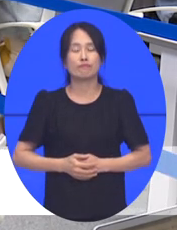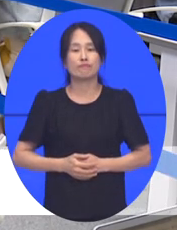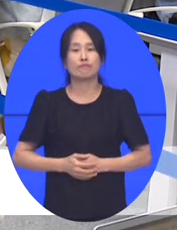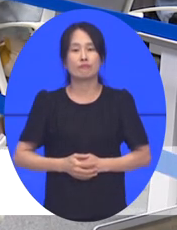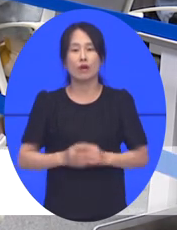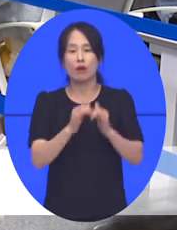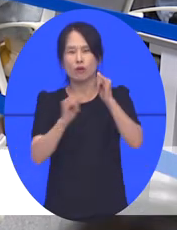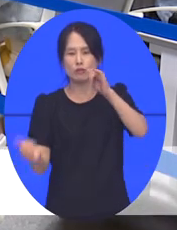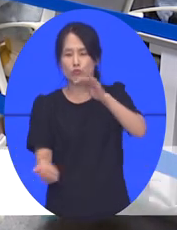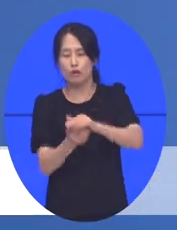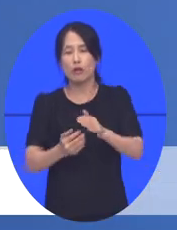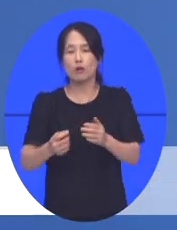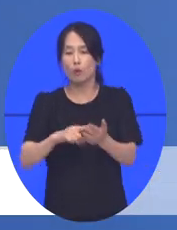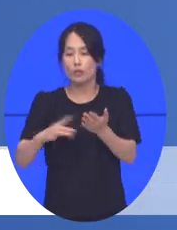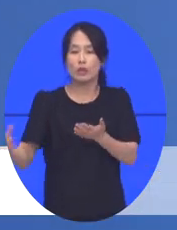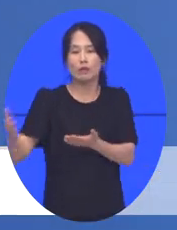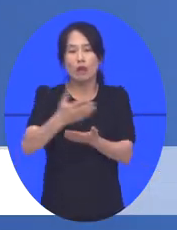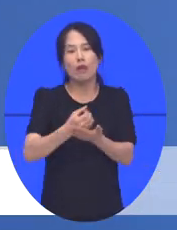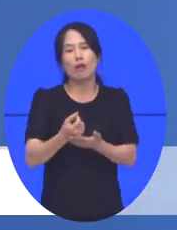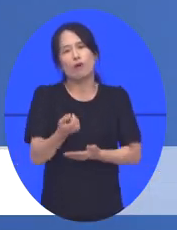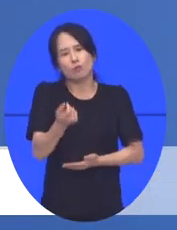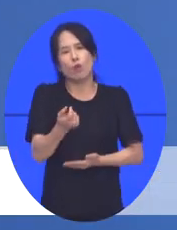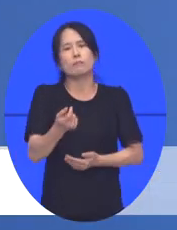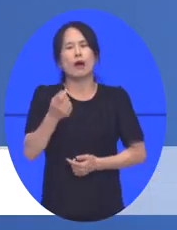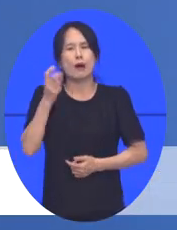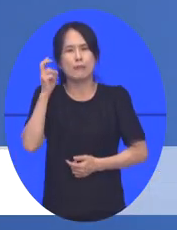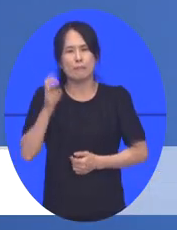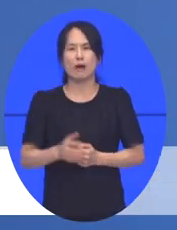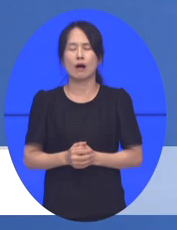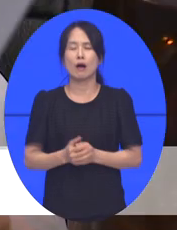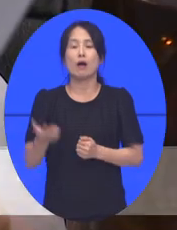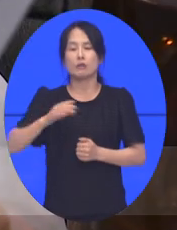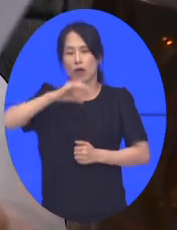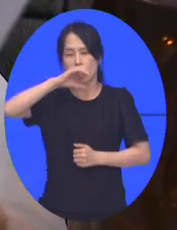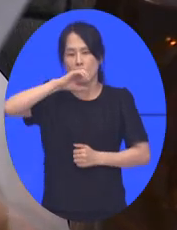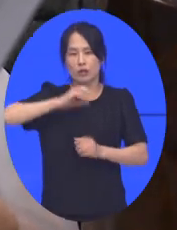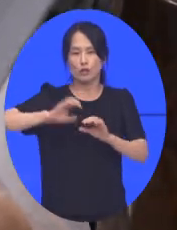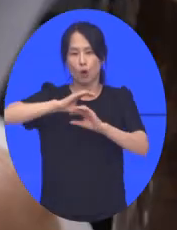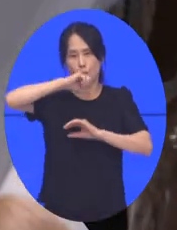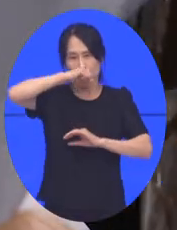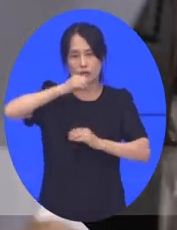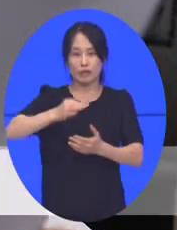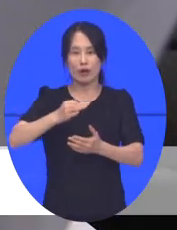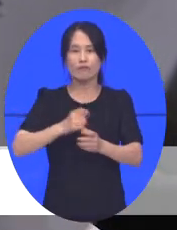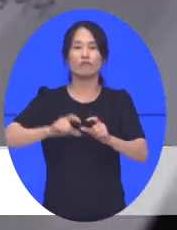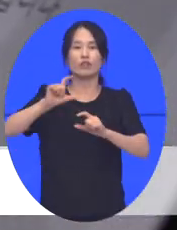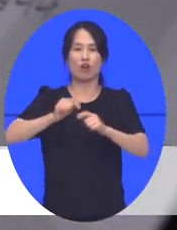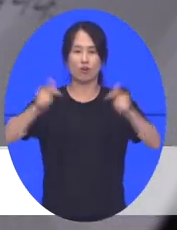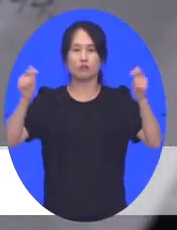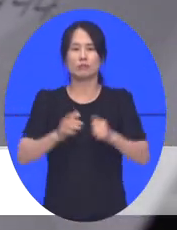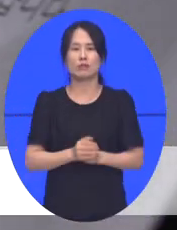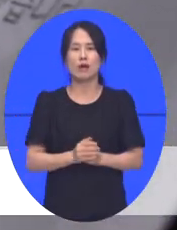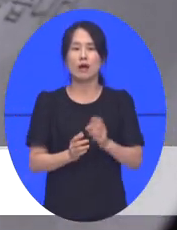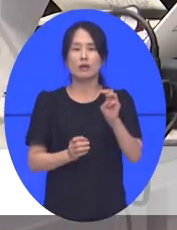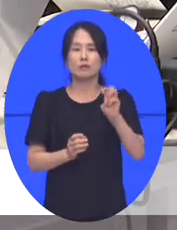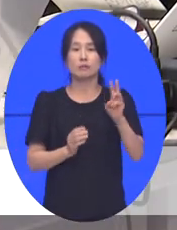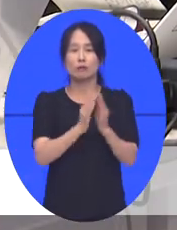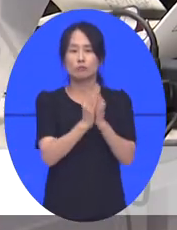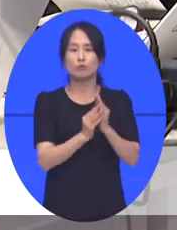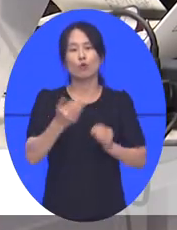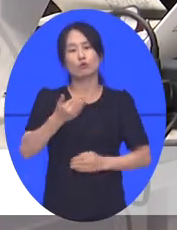경기도가 역대급 새순환이 예상되는 가운데 추가 경정 예산안을 늘려 편성했습니다 총 33조